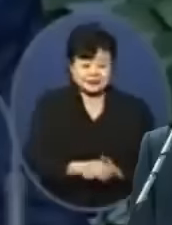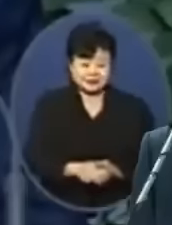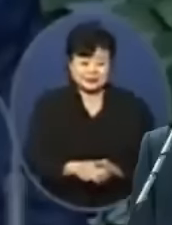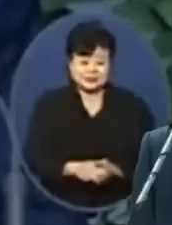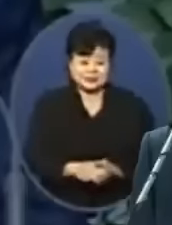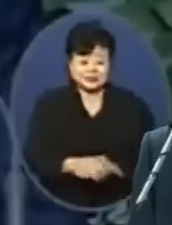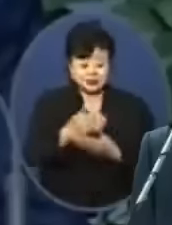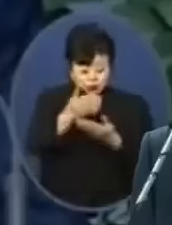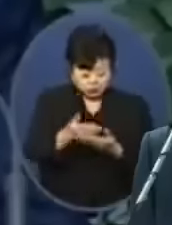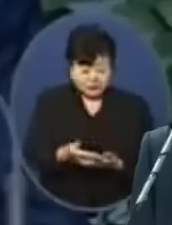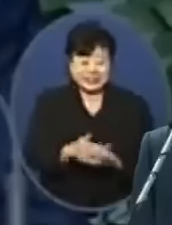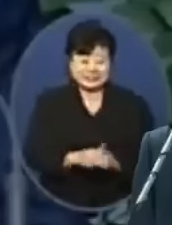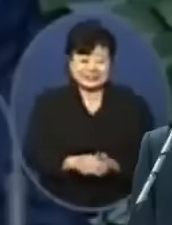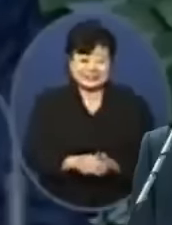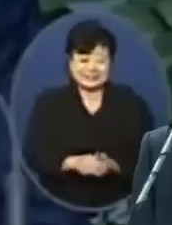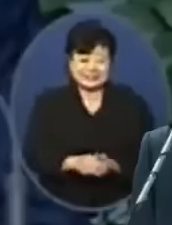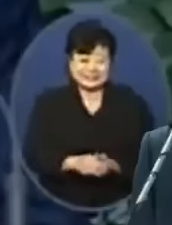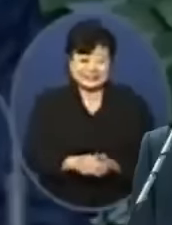않으시겠습니까? 주십니다.